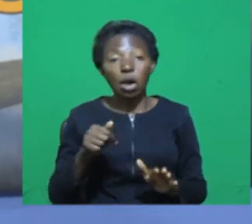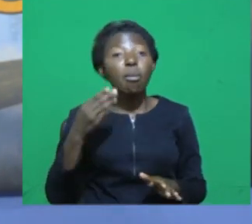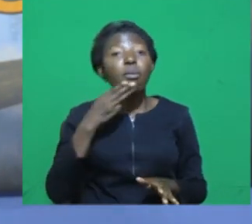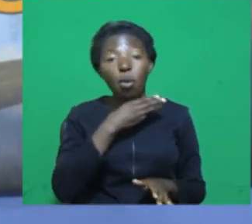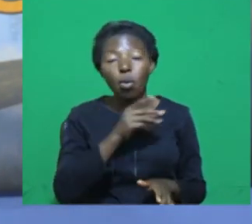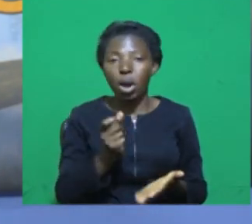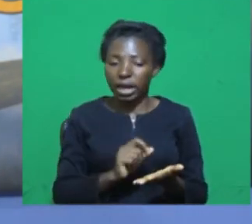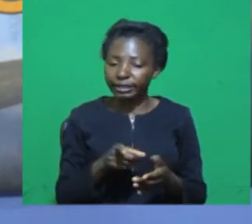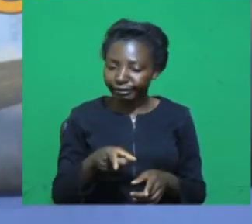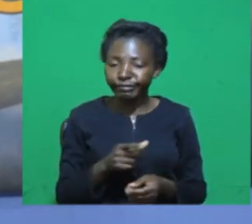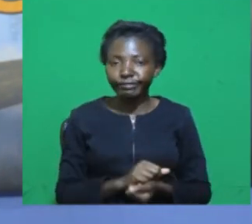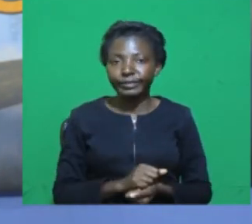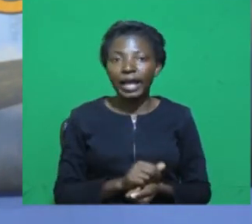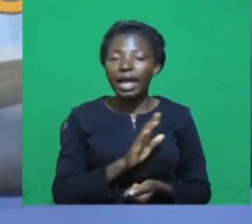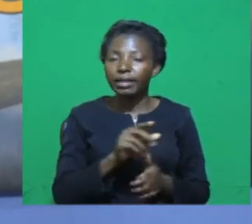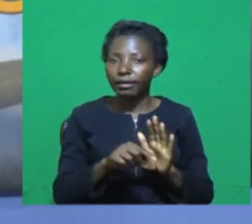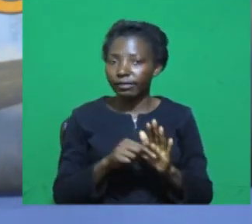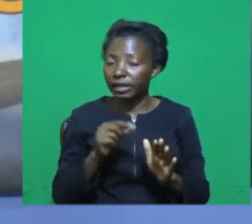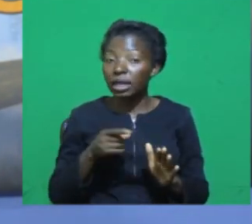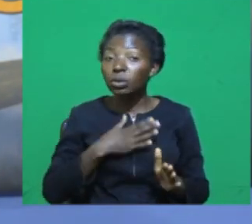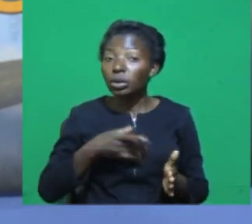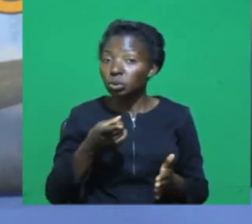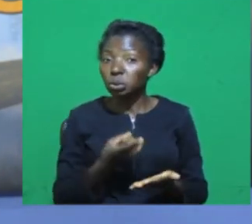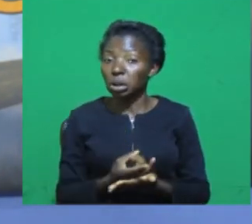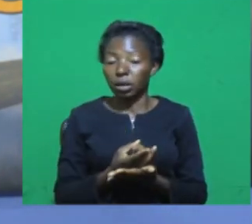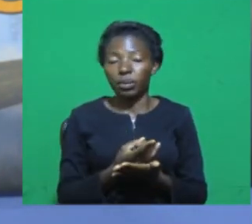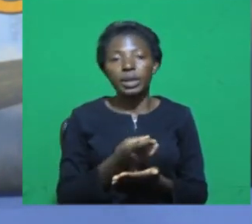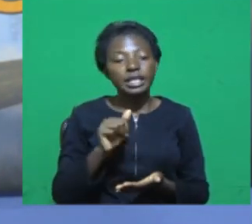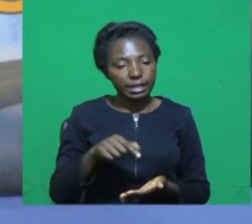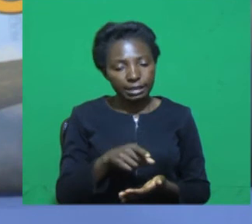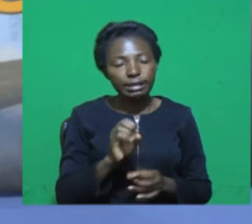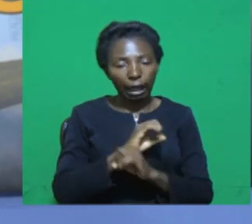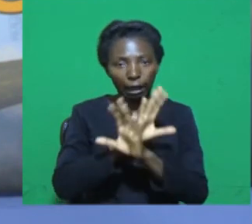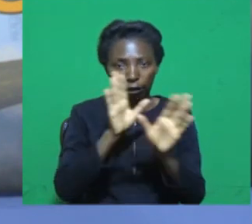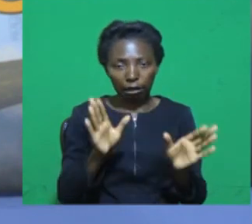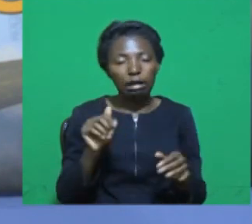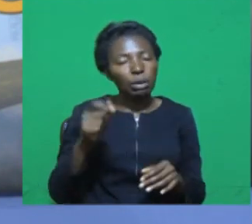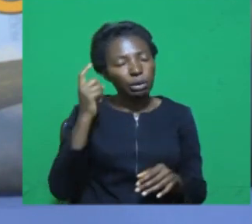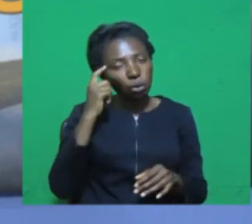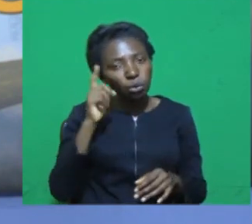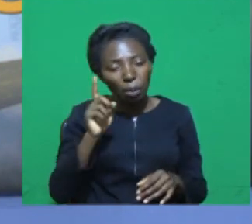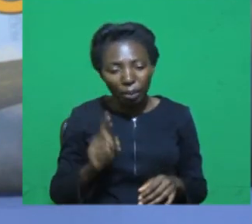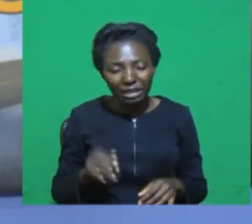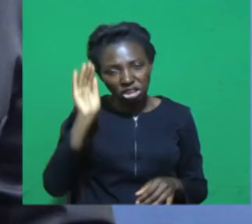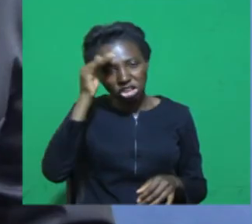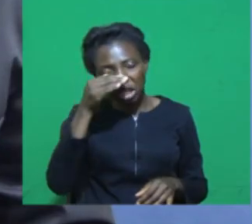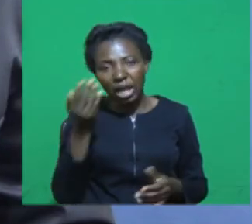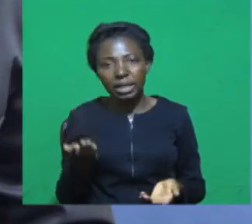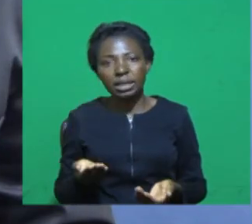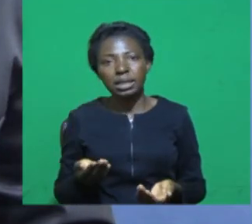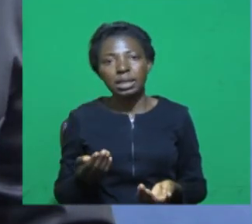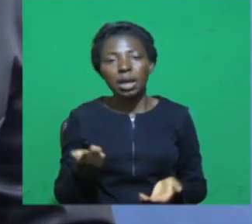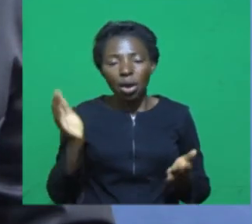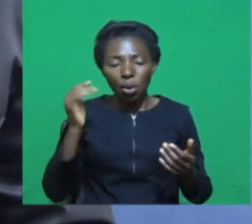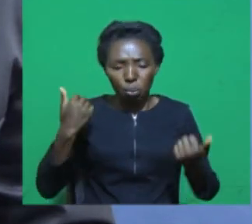imwe ndima inoda kutaura izvozvo yandoda kuti mundibatsire kumwe kwese kwakajekera vanhu. Vanhu vaMwari vakutoziva kuti munhu unofanira kunyara, upfekewo